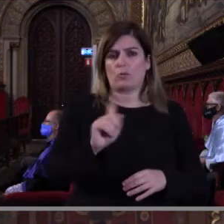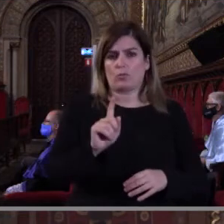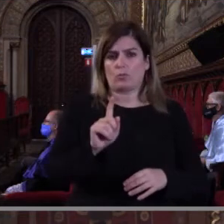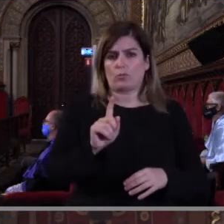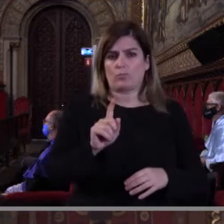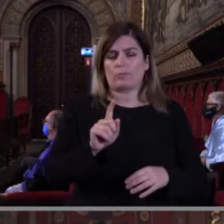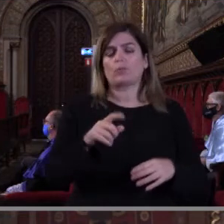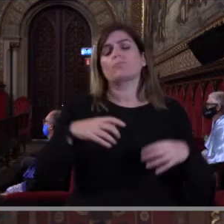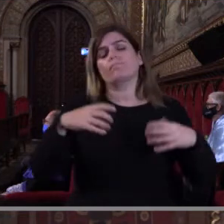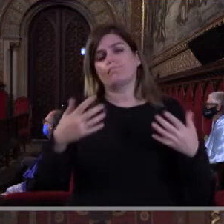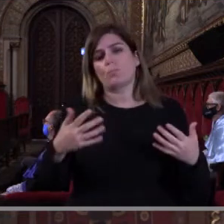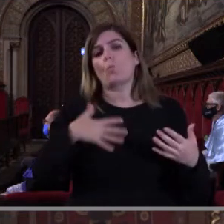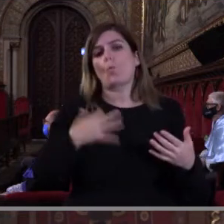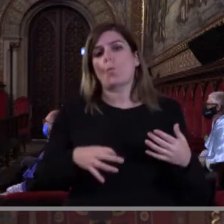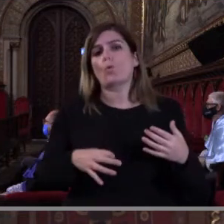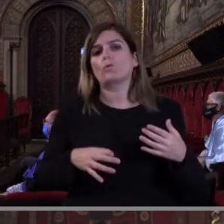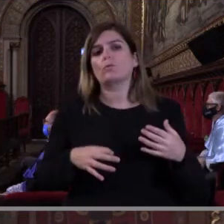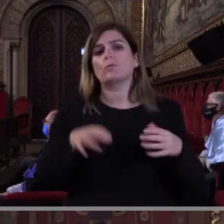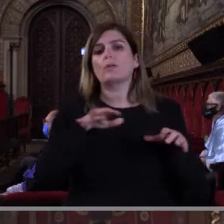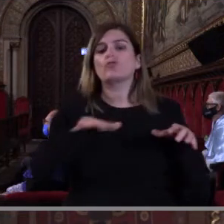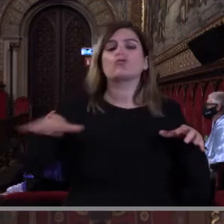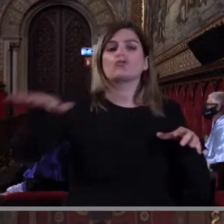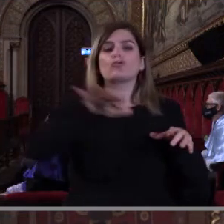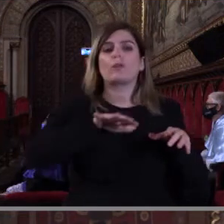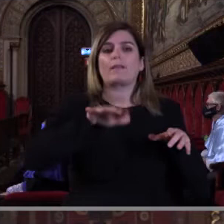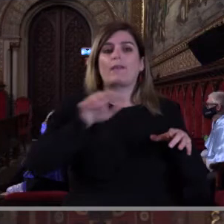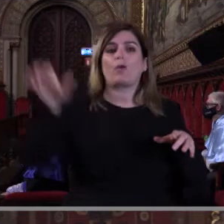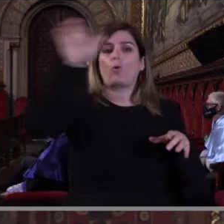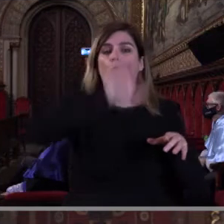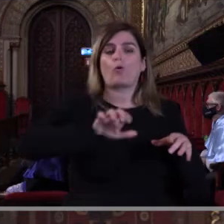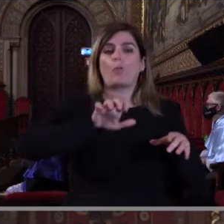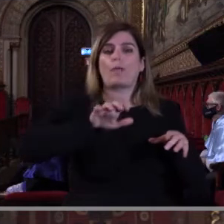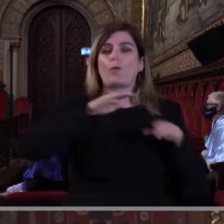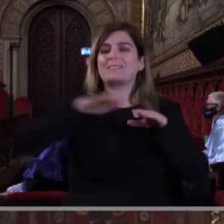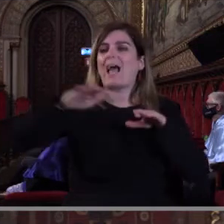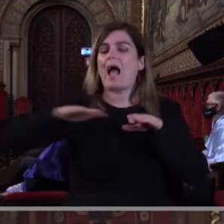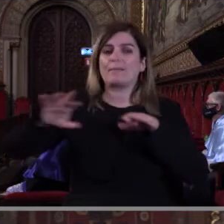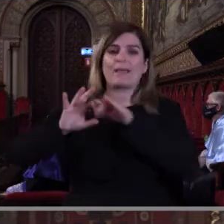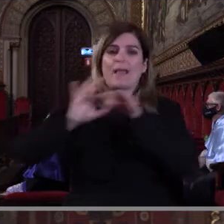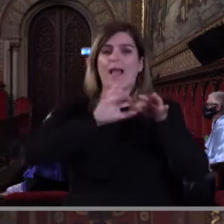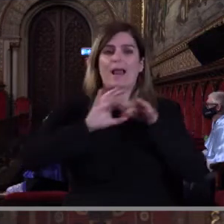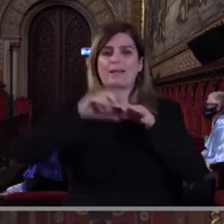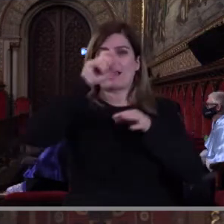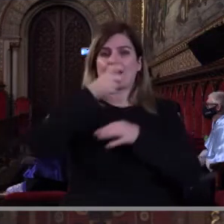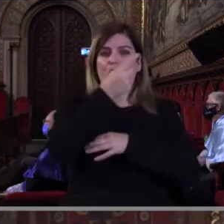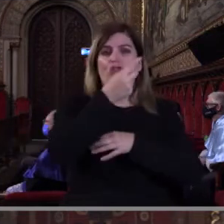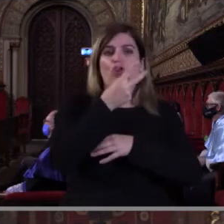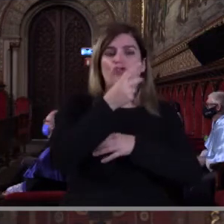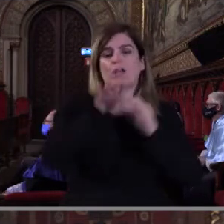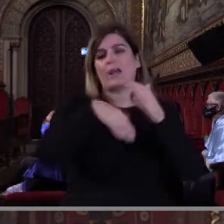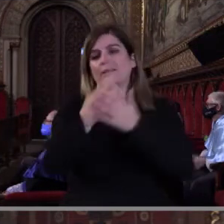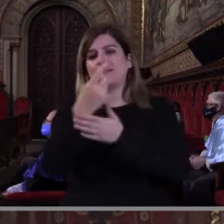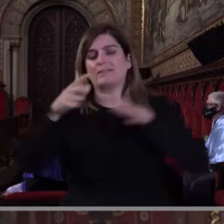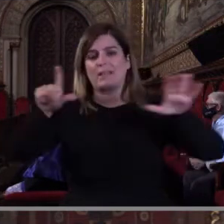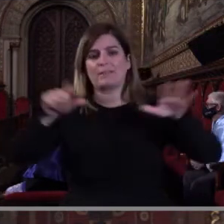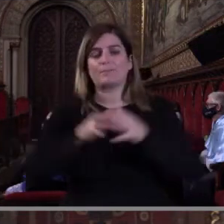als camps militars aliats d'Europa entre 1916 i 1917. La primera onada va començar